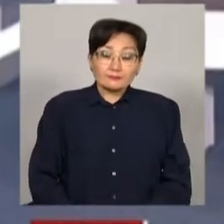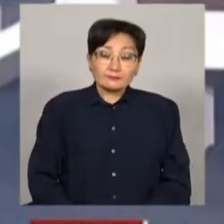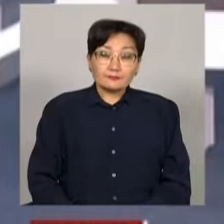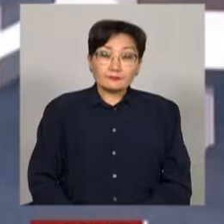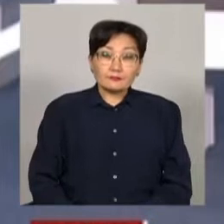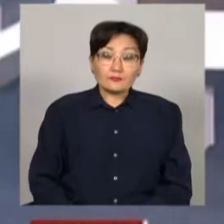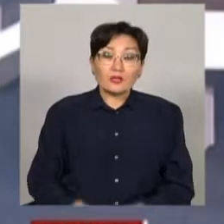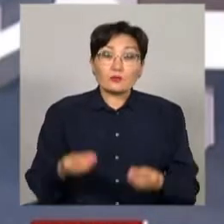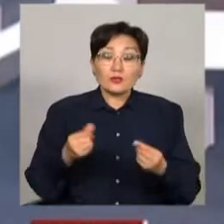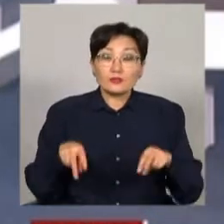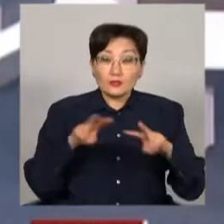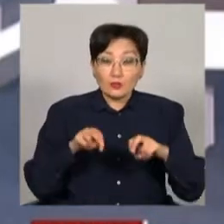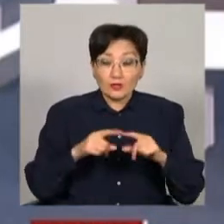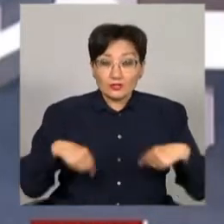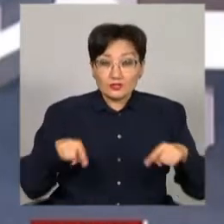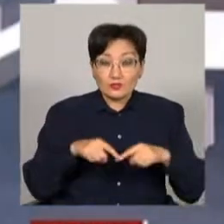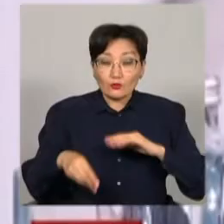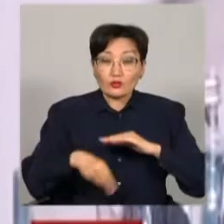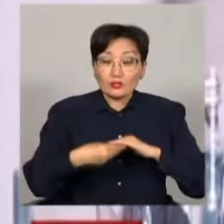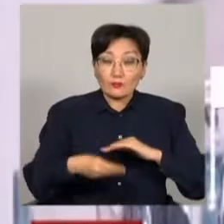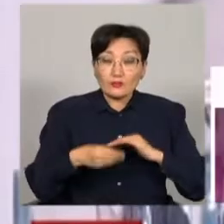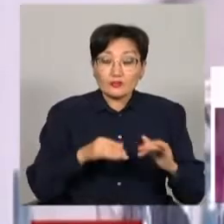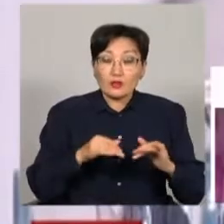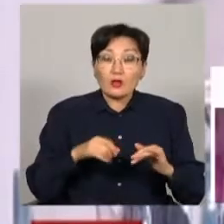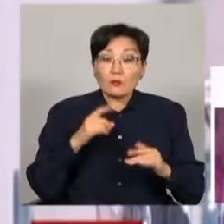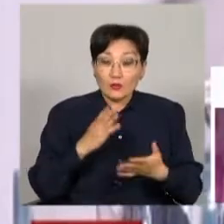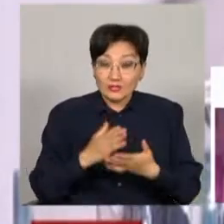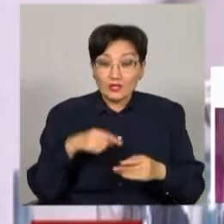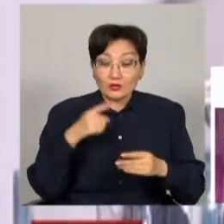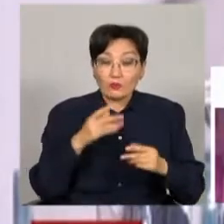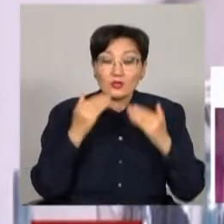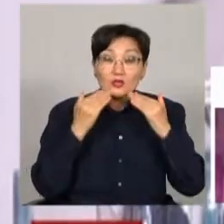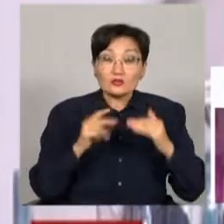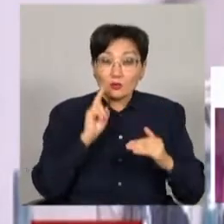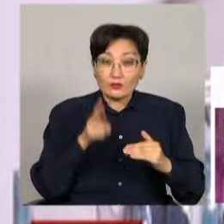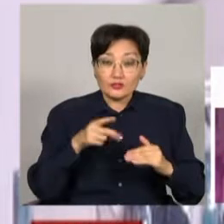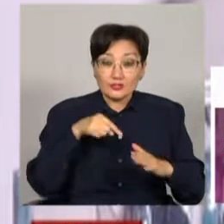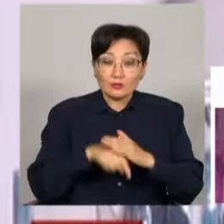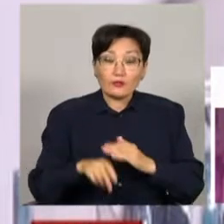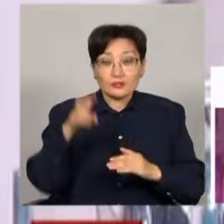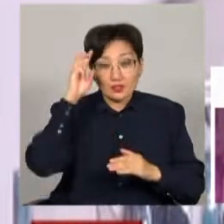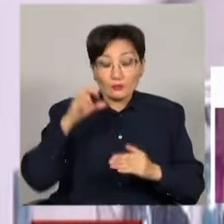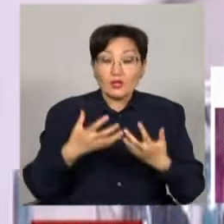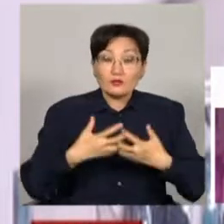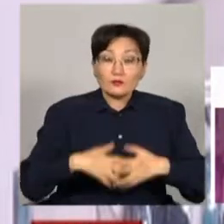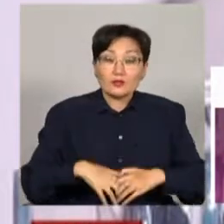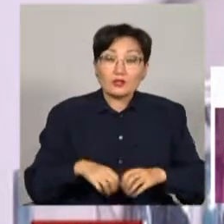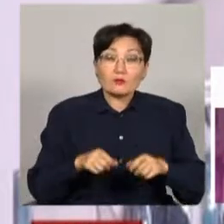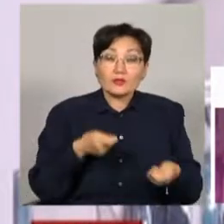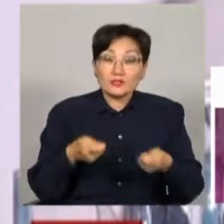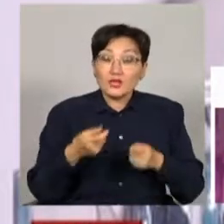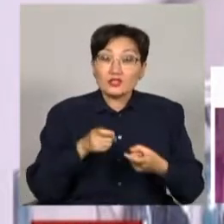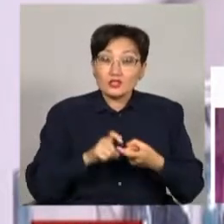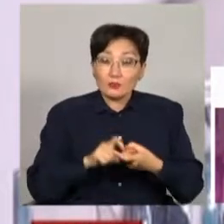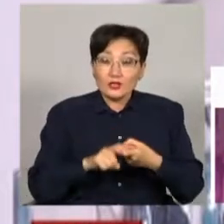агентством қаржылық бақылау органдарының да сыбайлас жемқорлығын атап өту керек. Соңғы 2 жылда агенттік ішкі мемлекеттік аудиттің лауазымды тұлғаларына